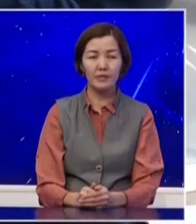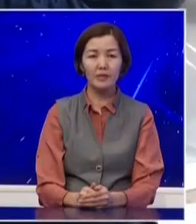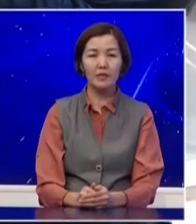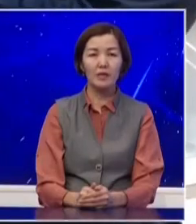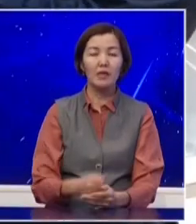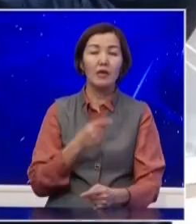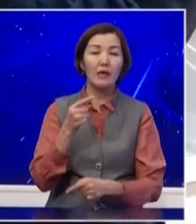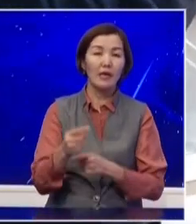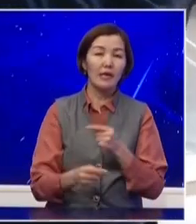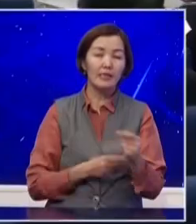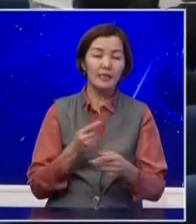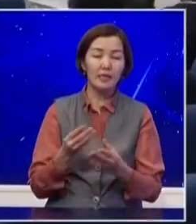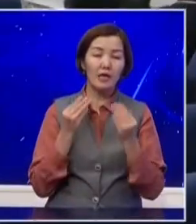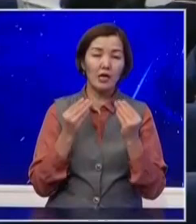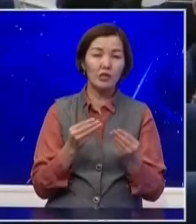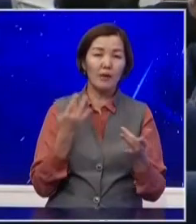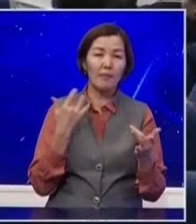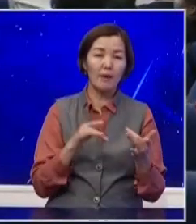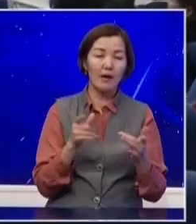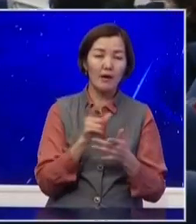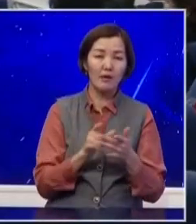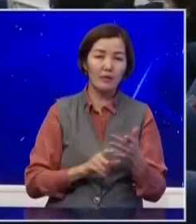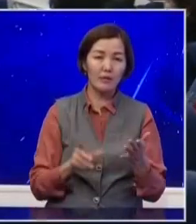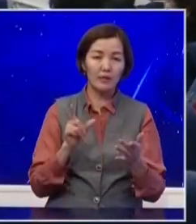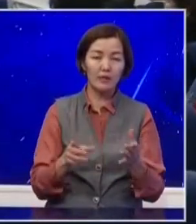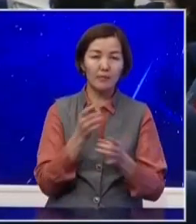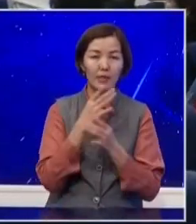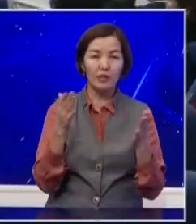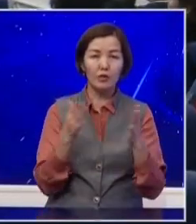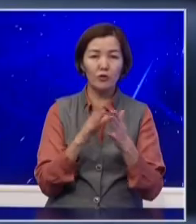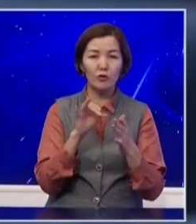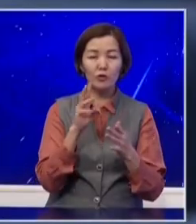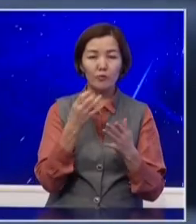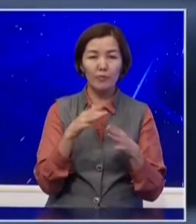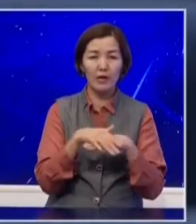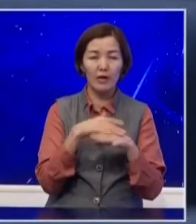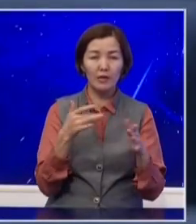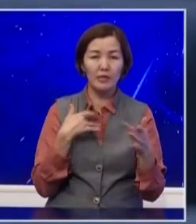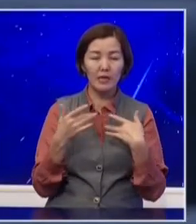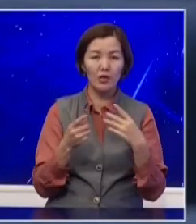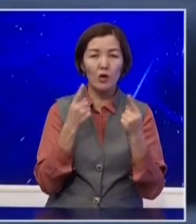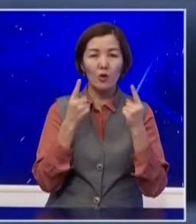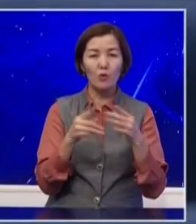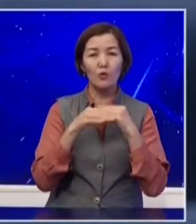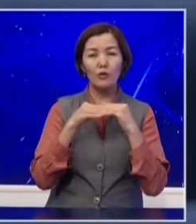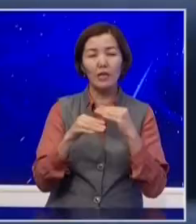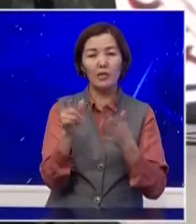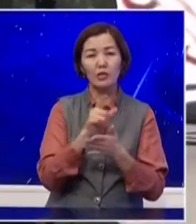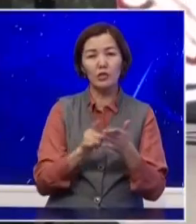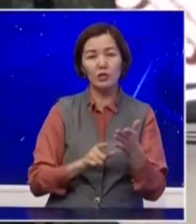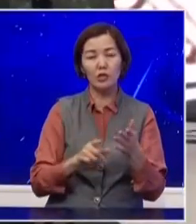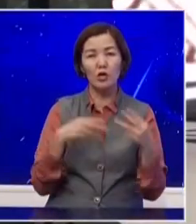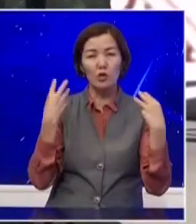Ғасыр ғұмырлы ғажап ақын атты салтанатты шараны Жамбыл аудандық мәдениет үйінің Сүйінбай халық театры Ұлы даланың жыр жолбарысы